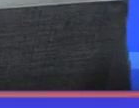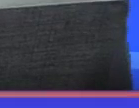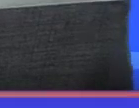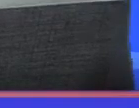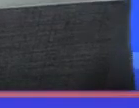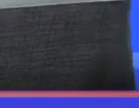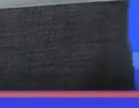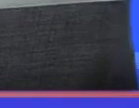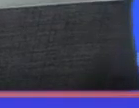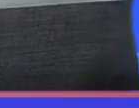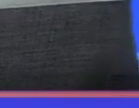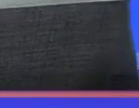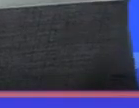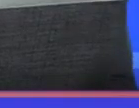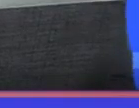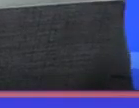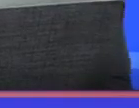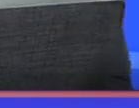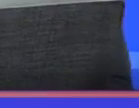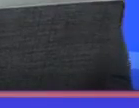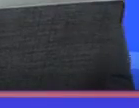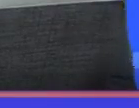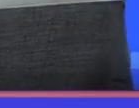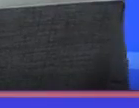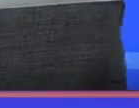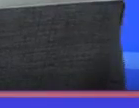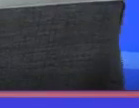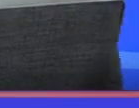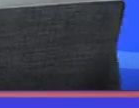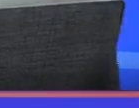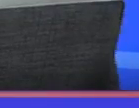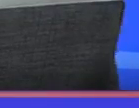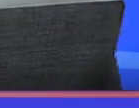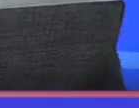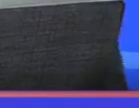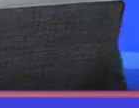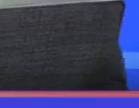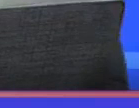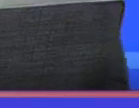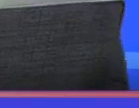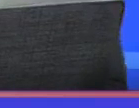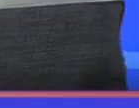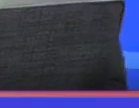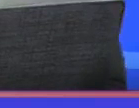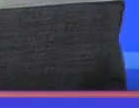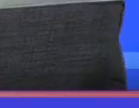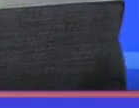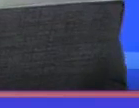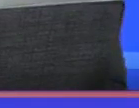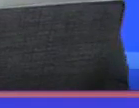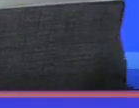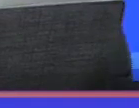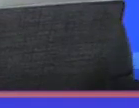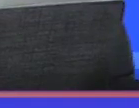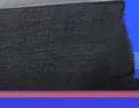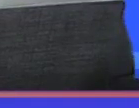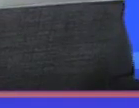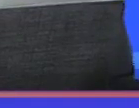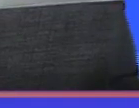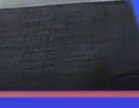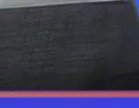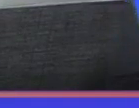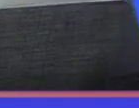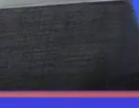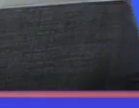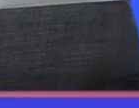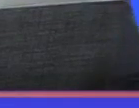มนตรีว่าการกระทรวงกลาโหมค่ะท่านระบุออกมาแบบนี้นะคะว่ามีมาตรการปราบปรามยาเสพติดอย่างจริงจังโดยกำชับให้ทุกหน่ว